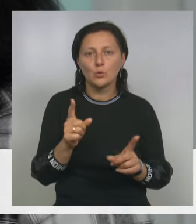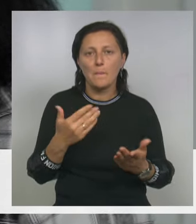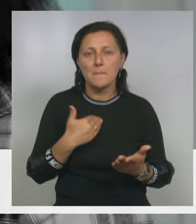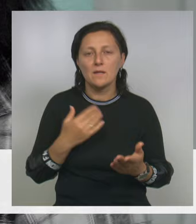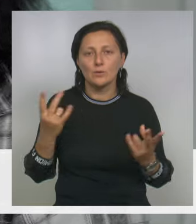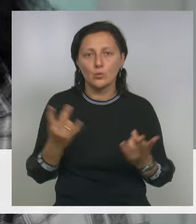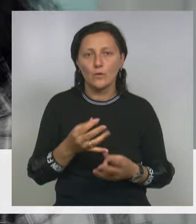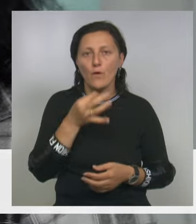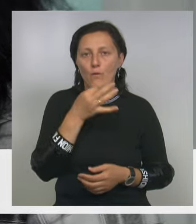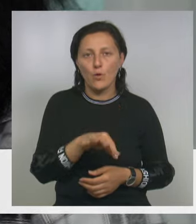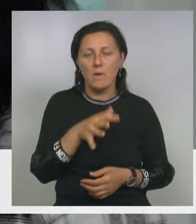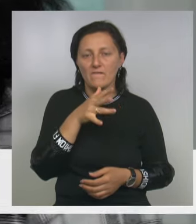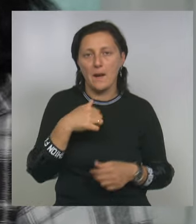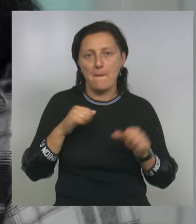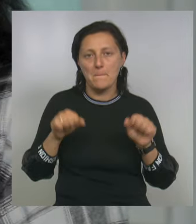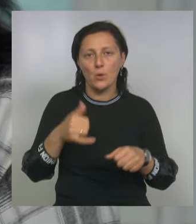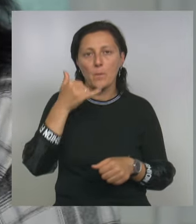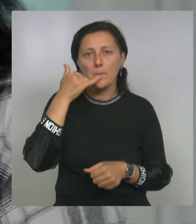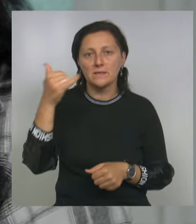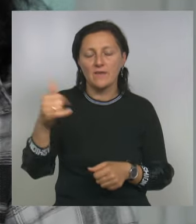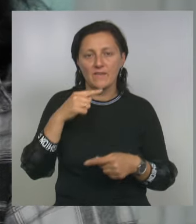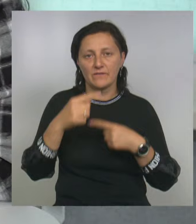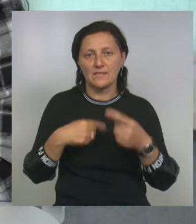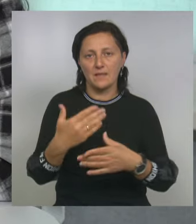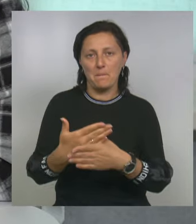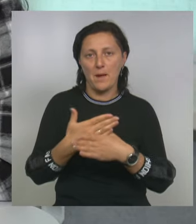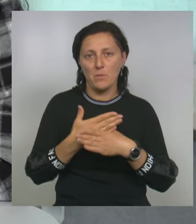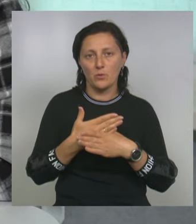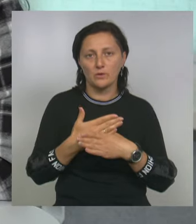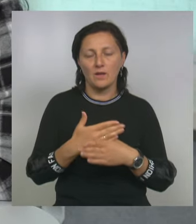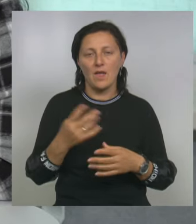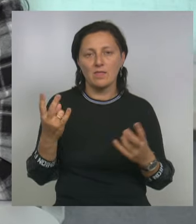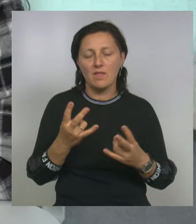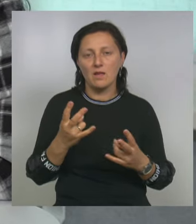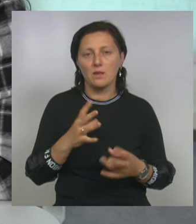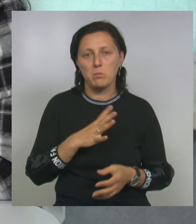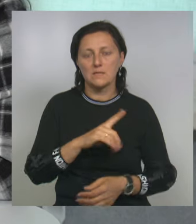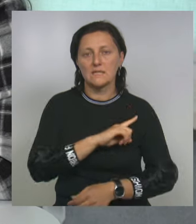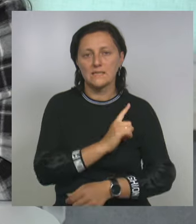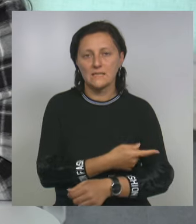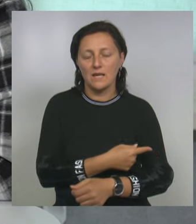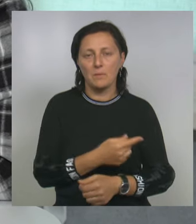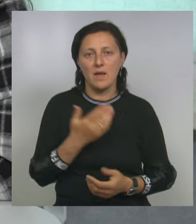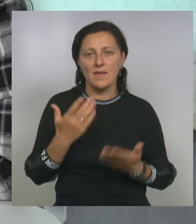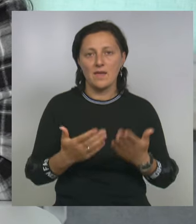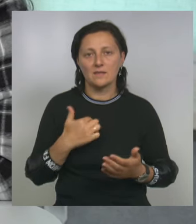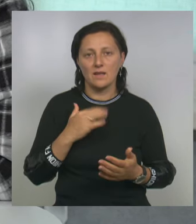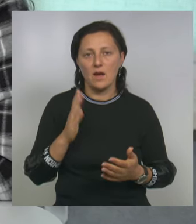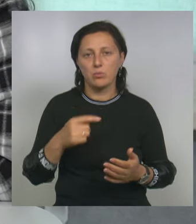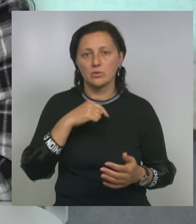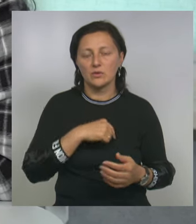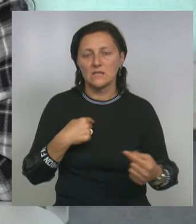в любой момент я могу позвонить, они всегда помогут. И надо держаться, надо быть сильной. Если я буду